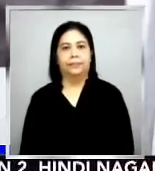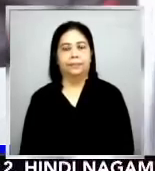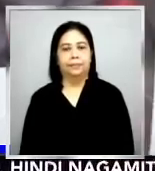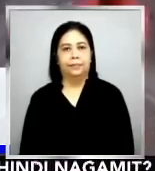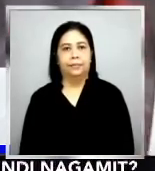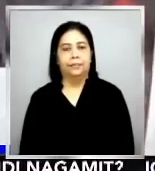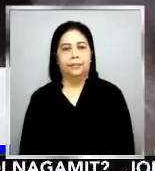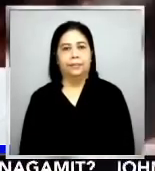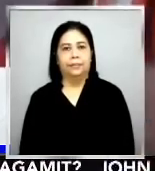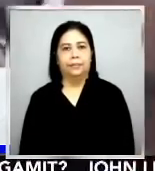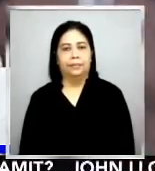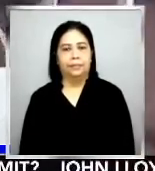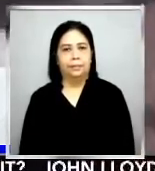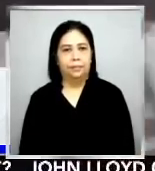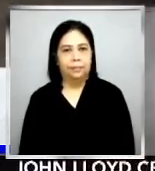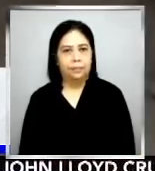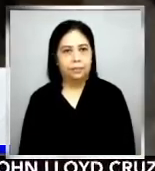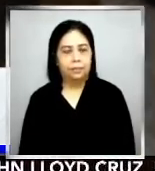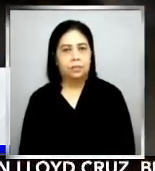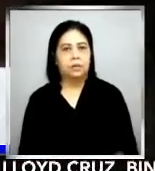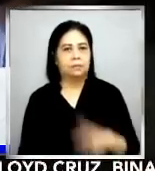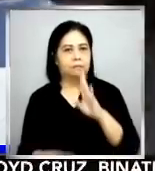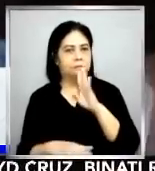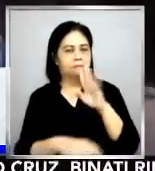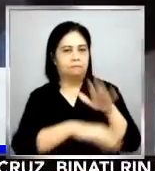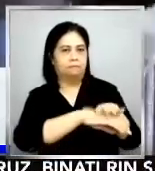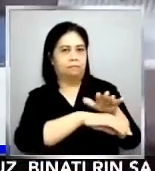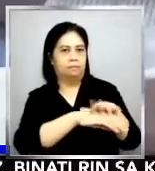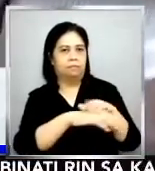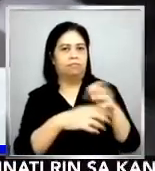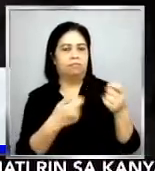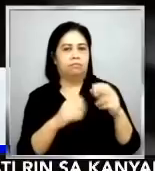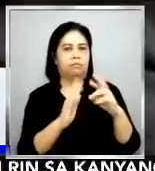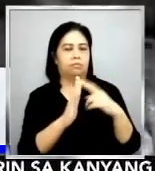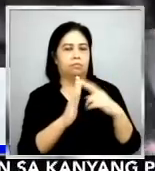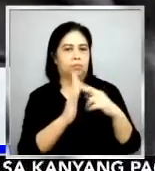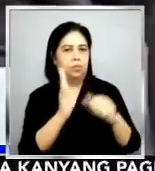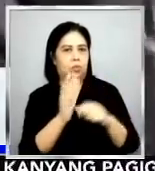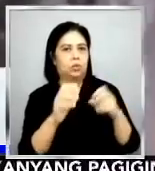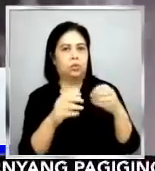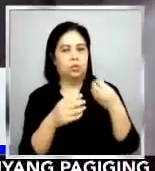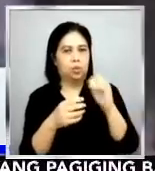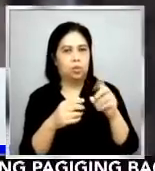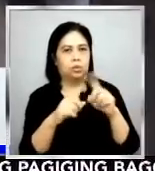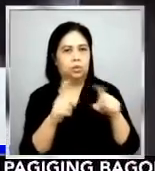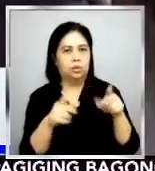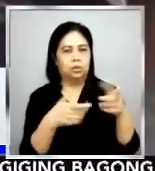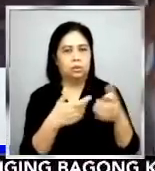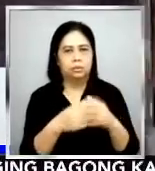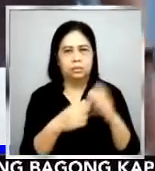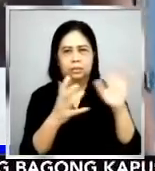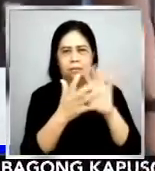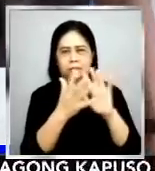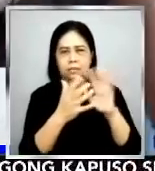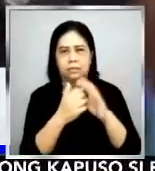By the virtue of the mission order, we should have been through the Bureau of Immigration Control. Now listen to me